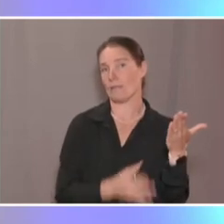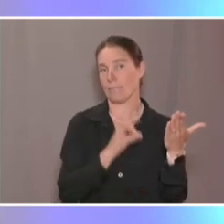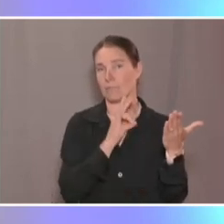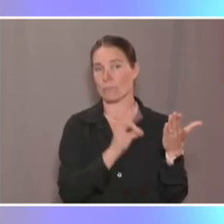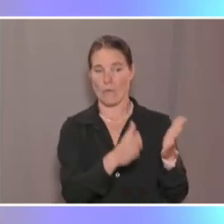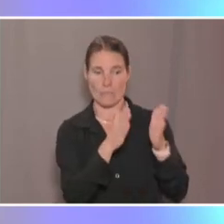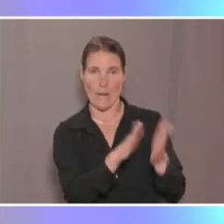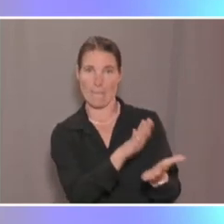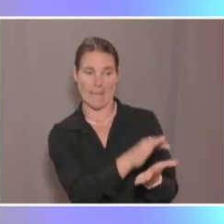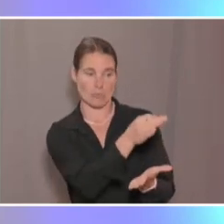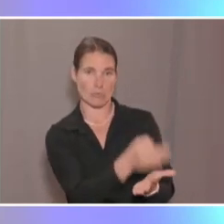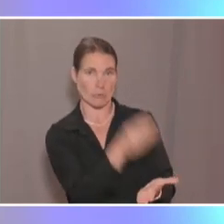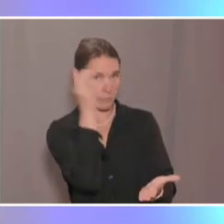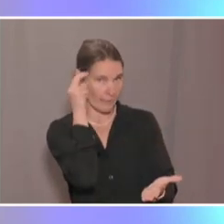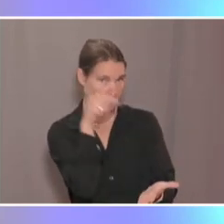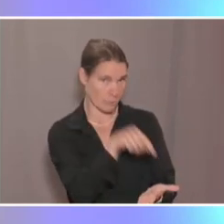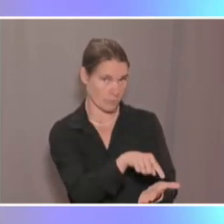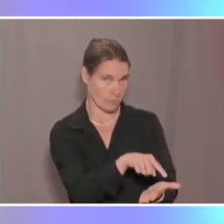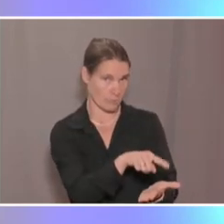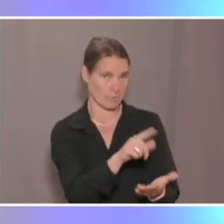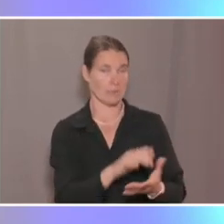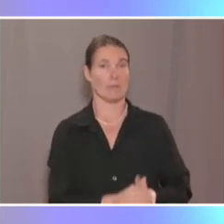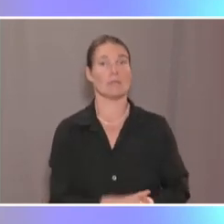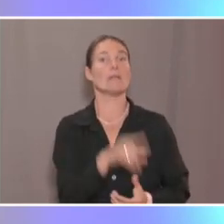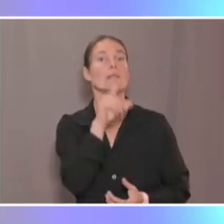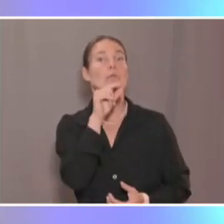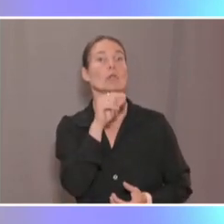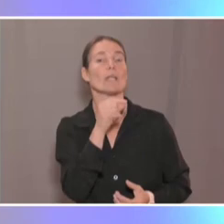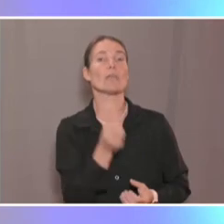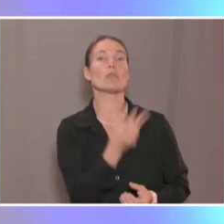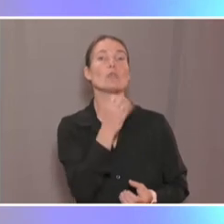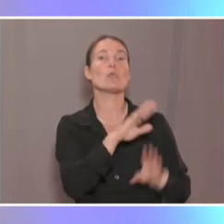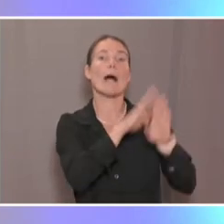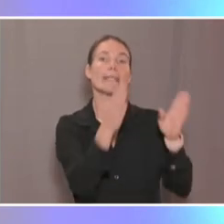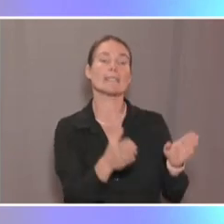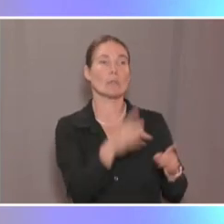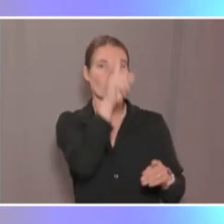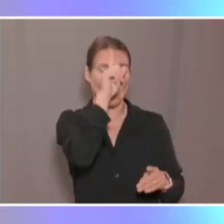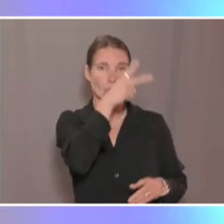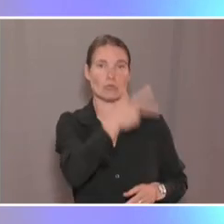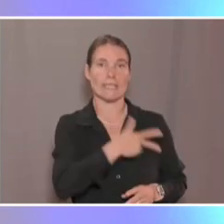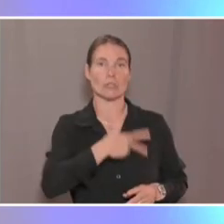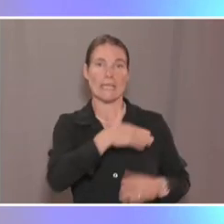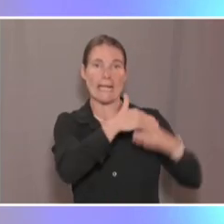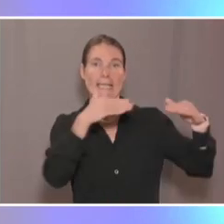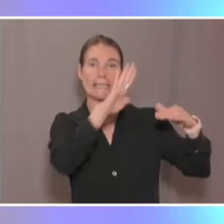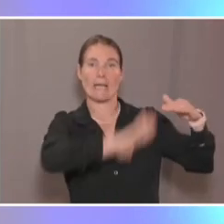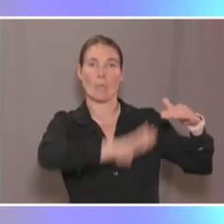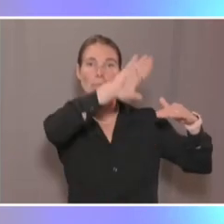in Flensburg anführten. Unter anderem auch die bedeutende Rolle als Kultureinrichtung im deutsch-dänischen Grenzraum.